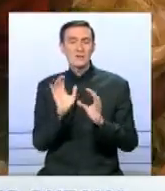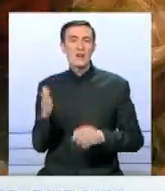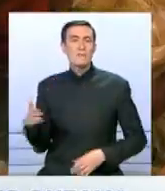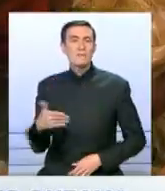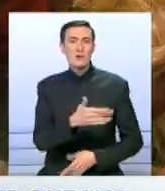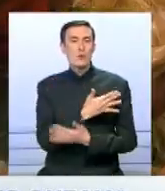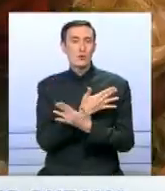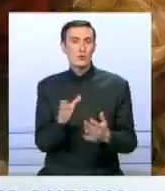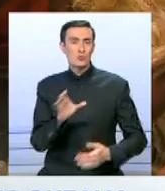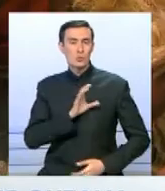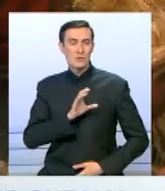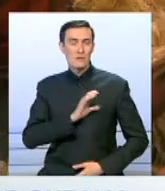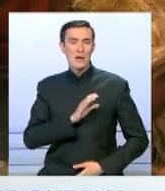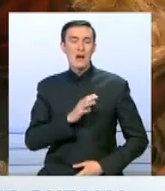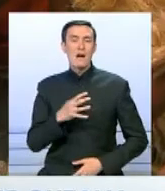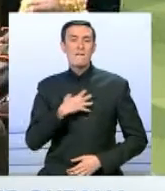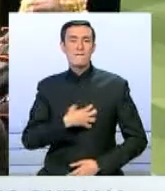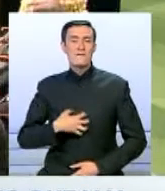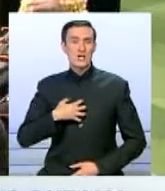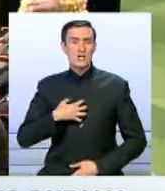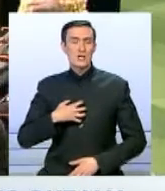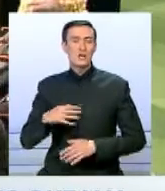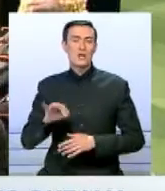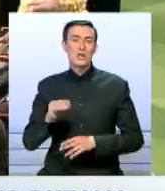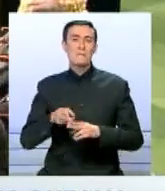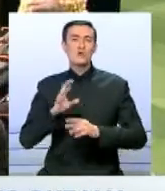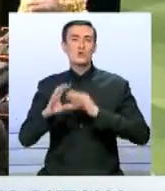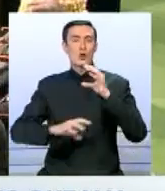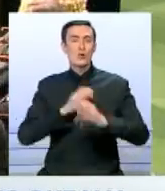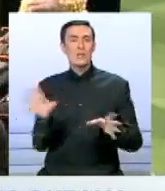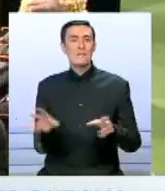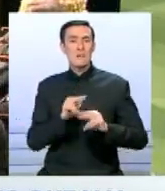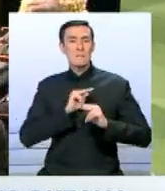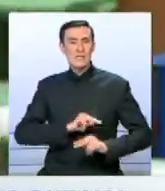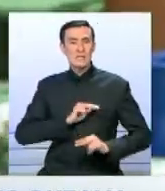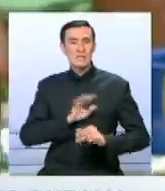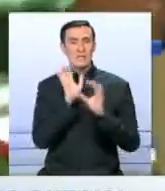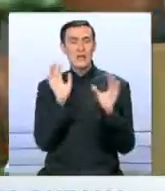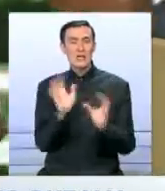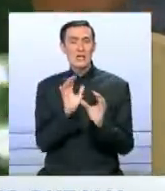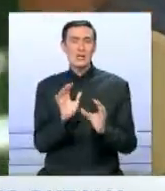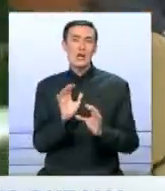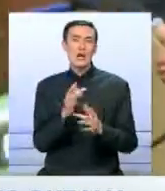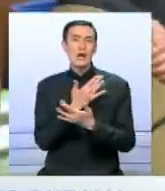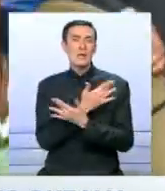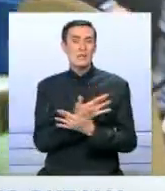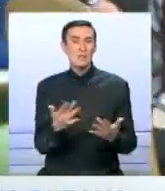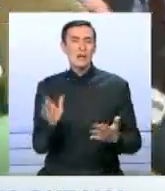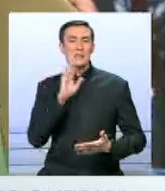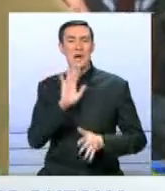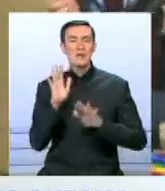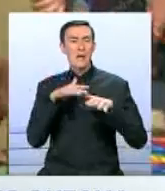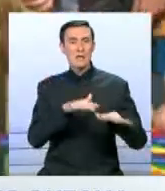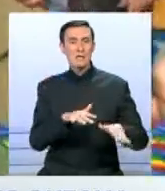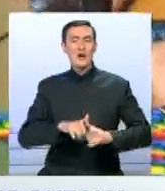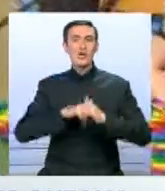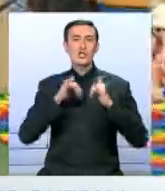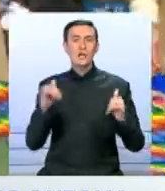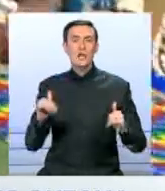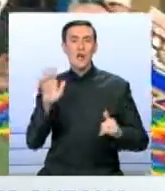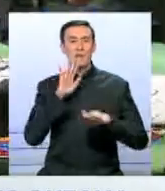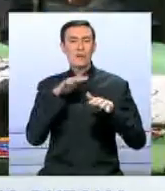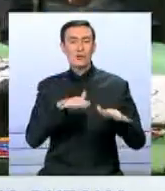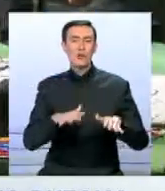биоресурсов. Среди первоочередных шагов он назвал международное взаимодействие в сохранении биоразнообразия океанов, расширение